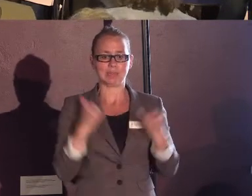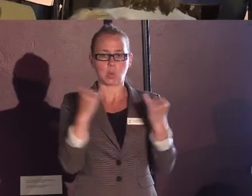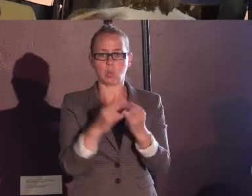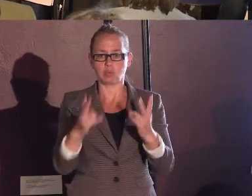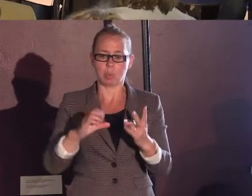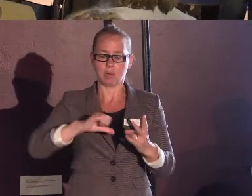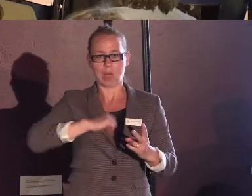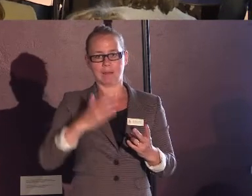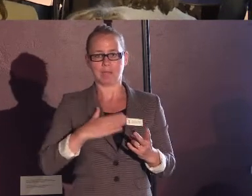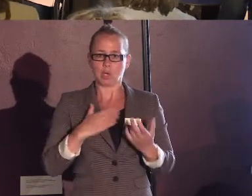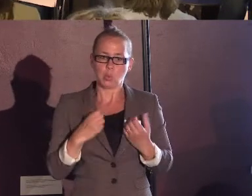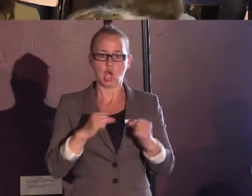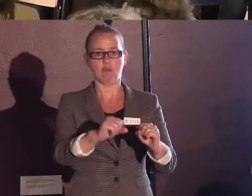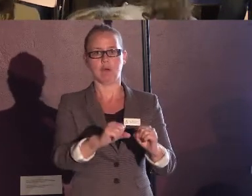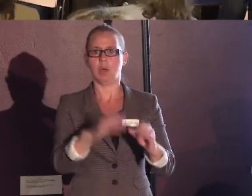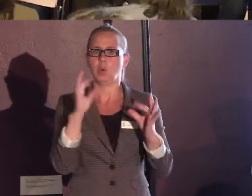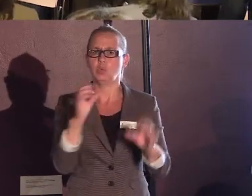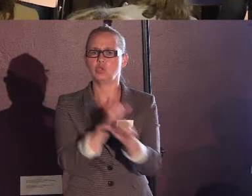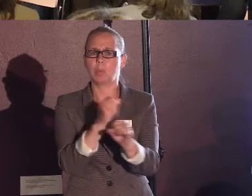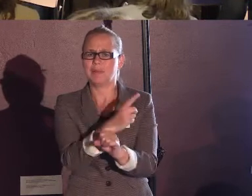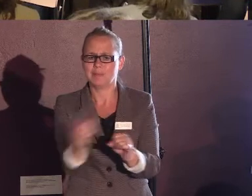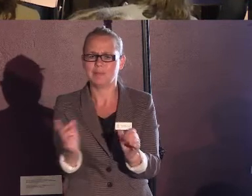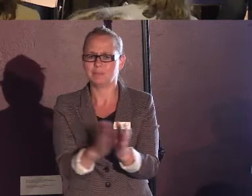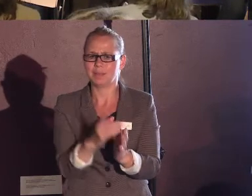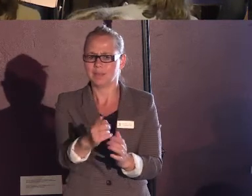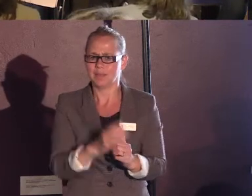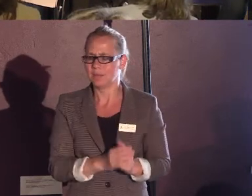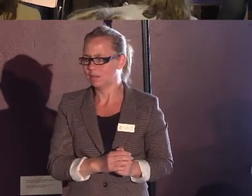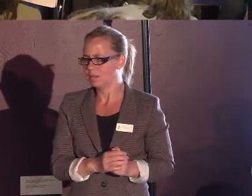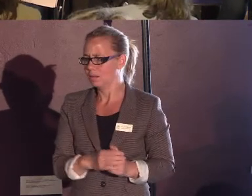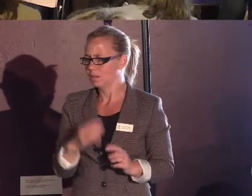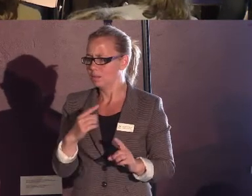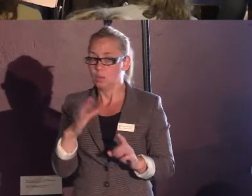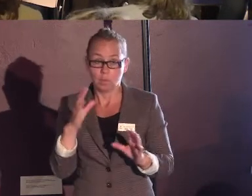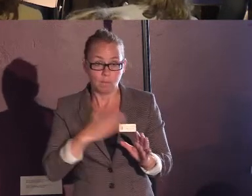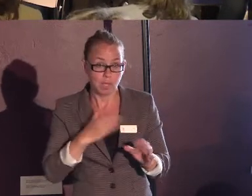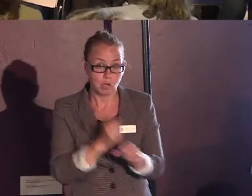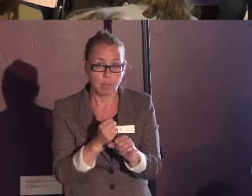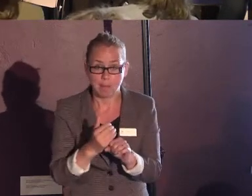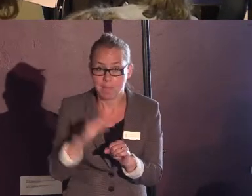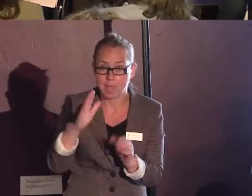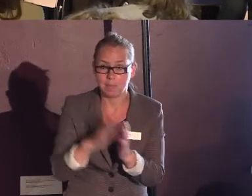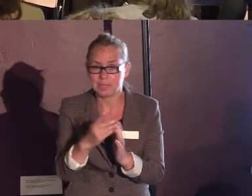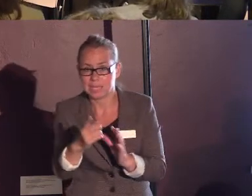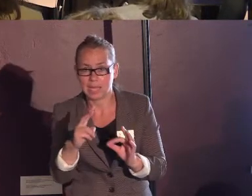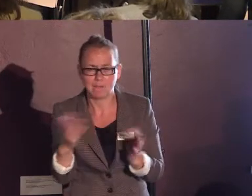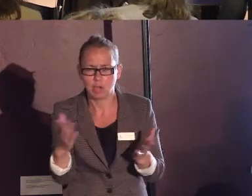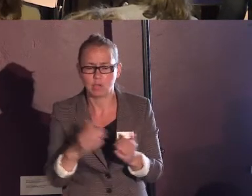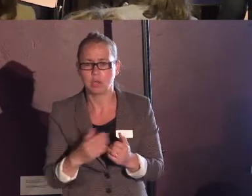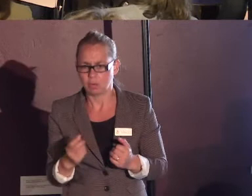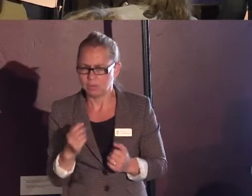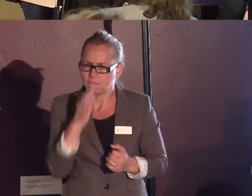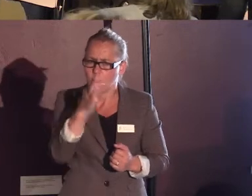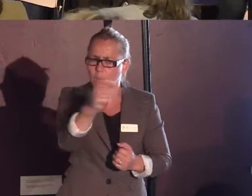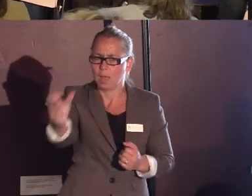utövare. Alltså någon sorts. Och hur jobbar ni med det? Hur vill ni jobba mer med det? Eller ja, jag bollar